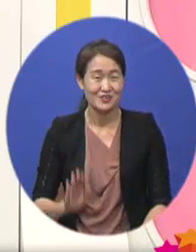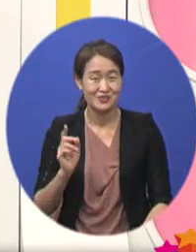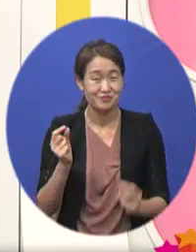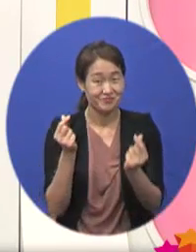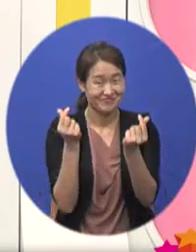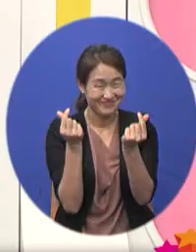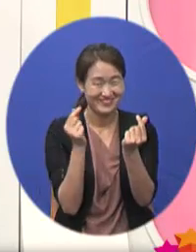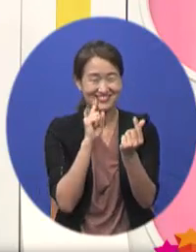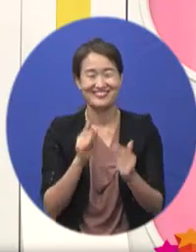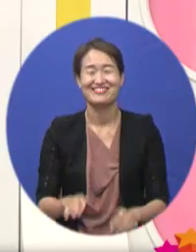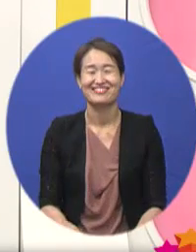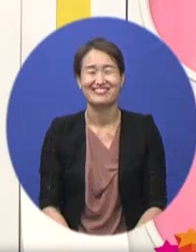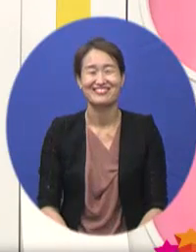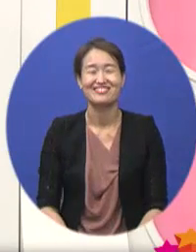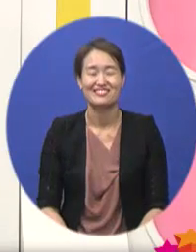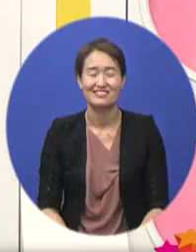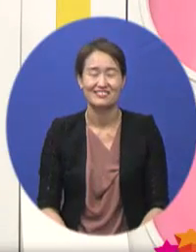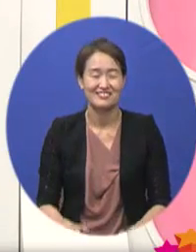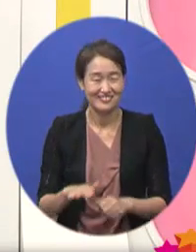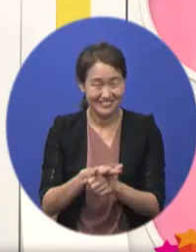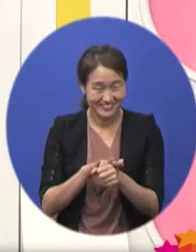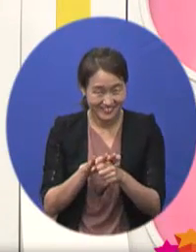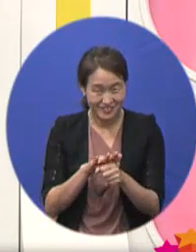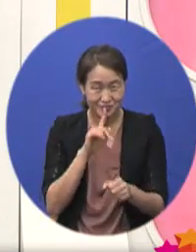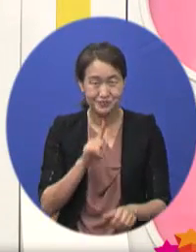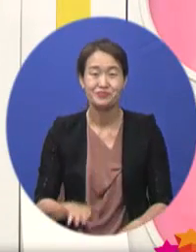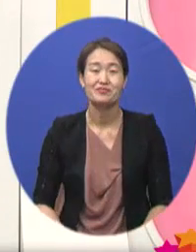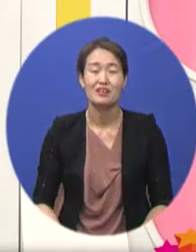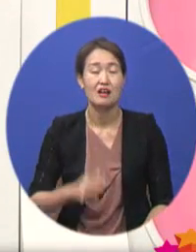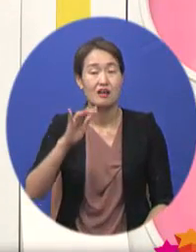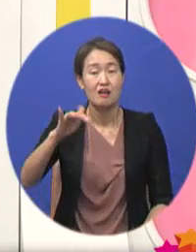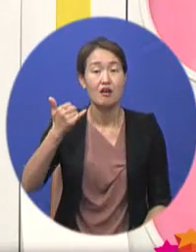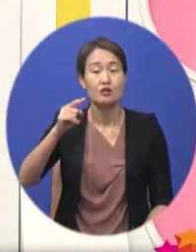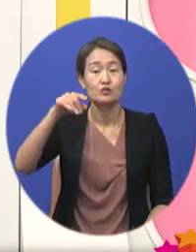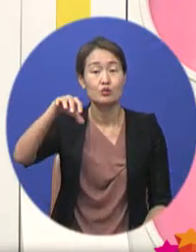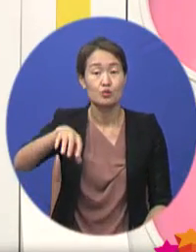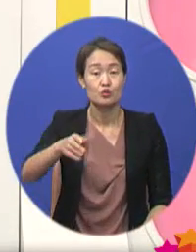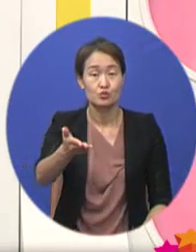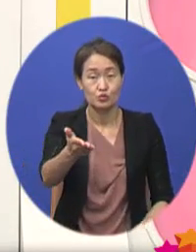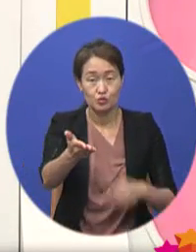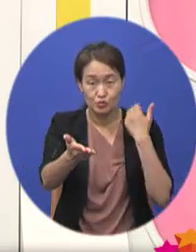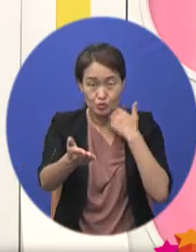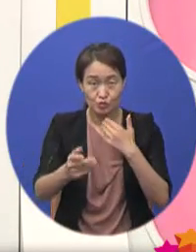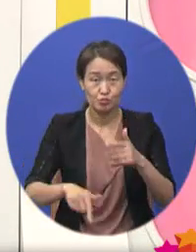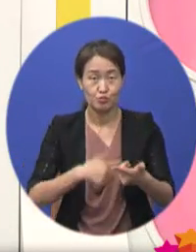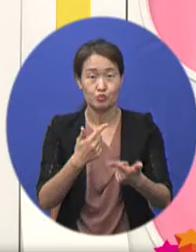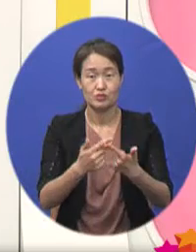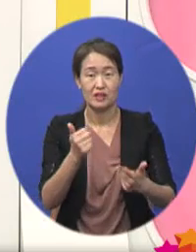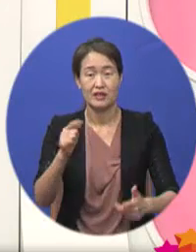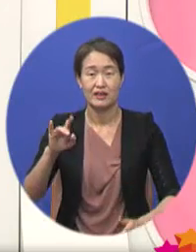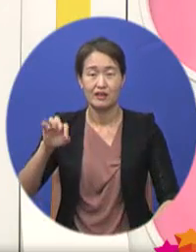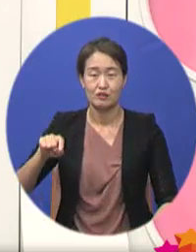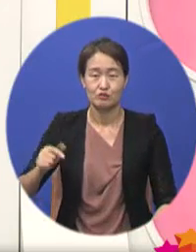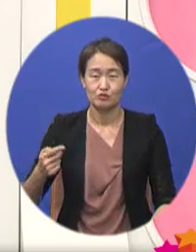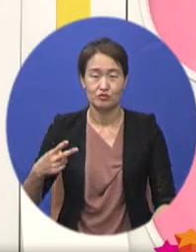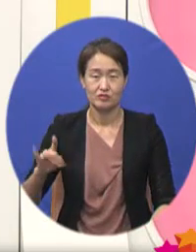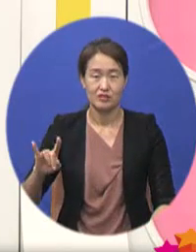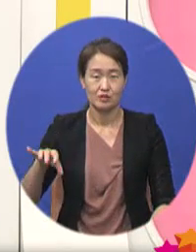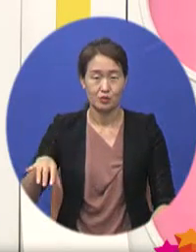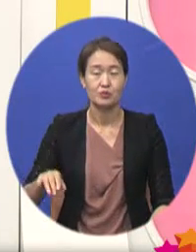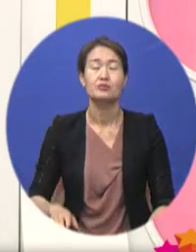이렇게. 사랑합니다. 네. 사랑합니다. 예, 네. 네. 어디에서 전화 주셨습니까? 부산 해운대입니다.